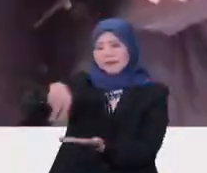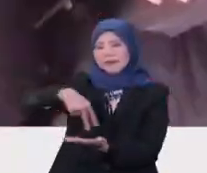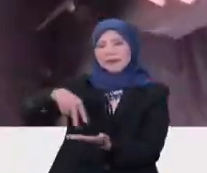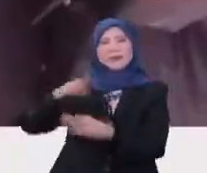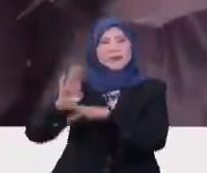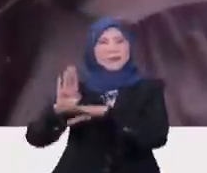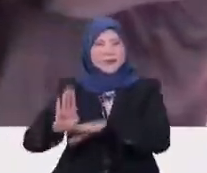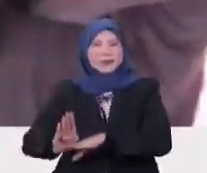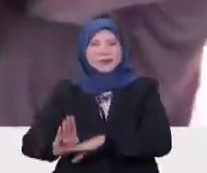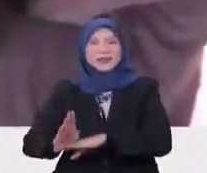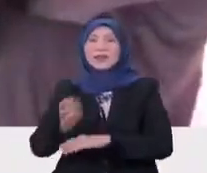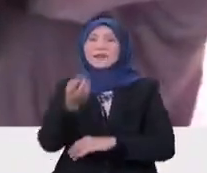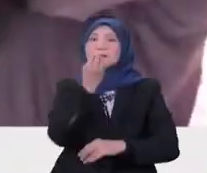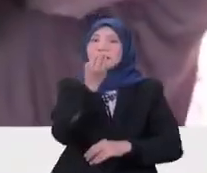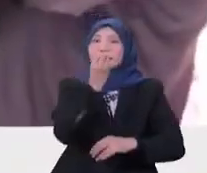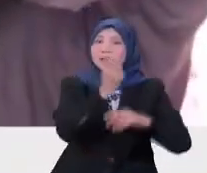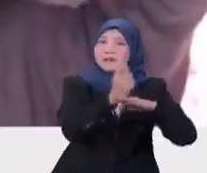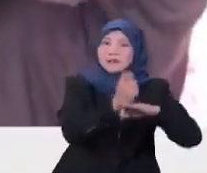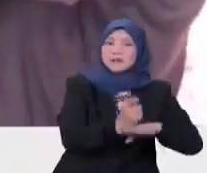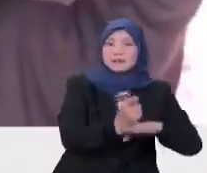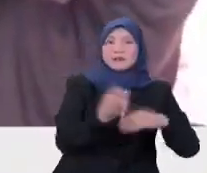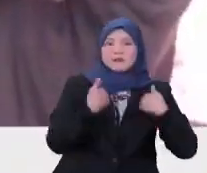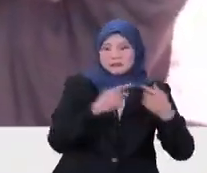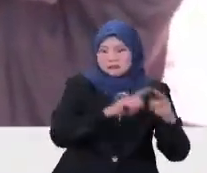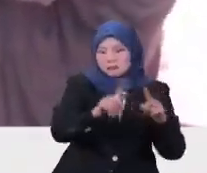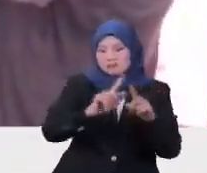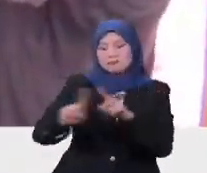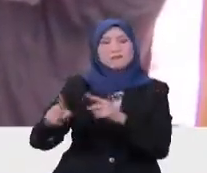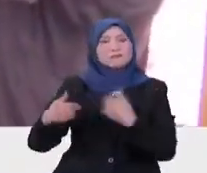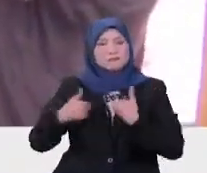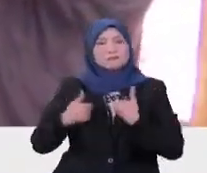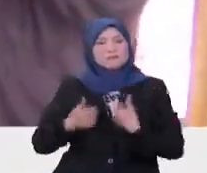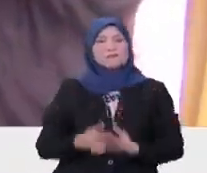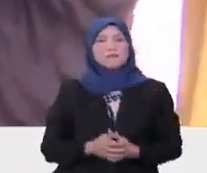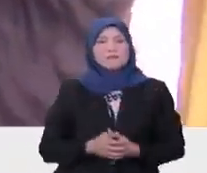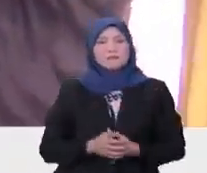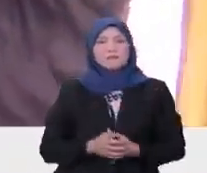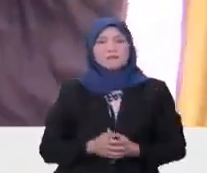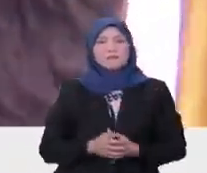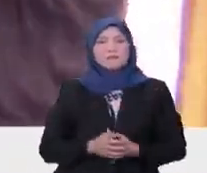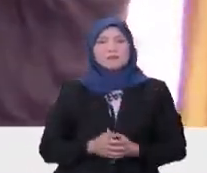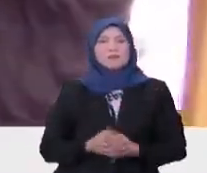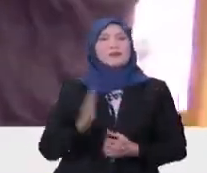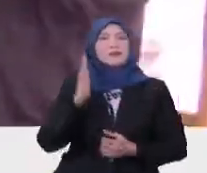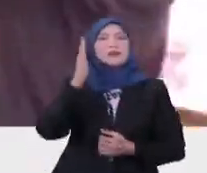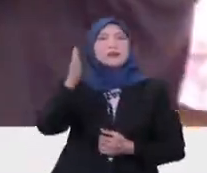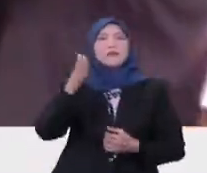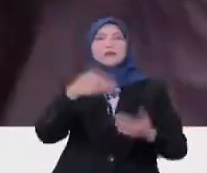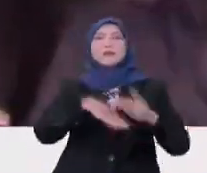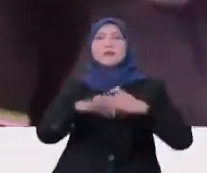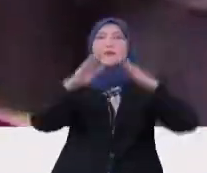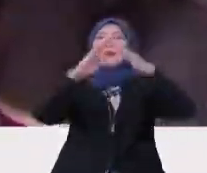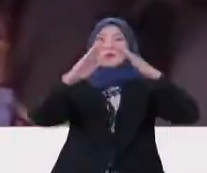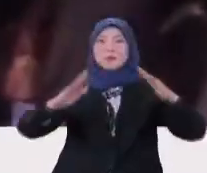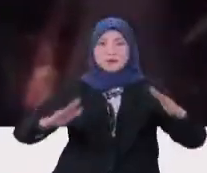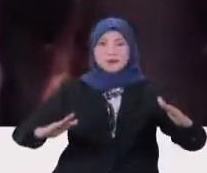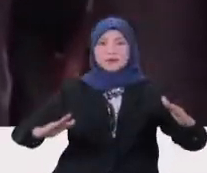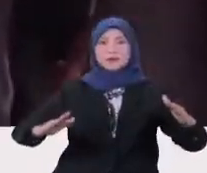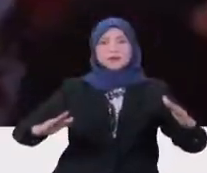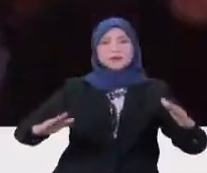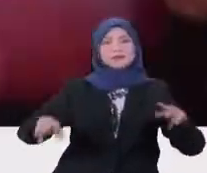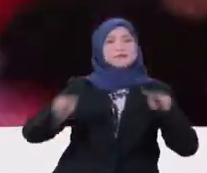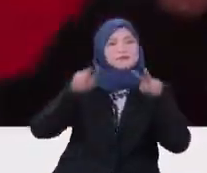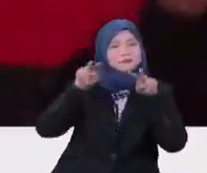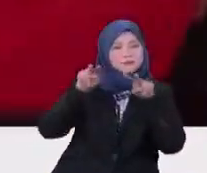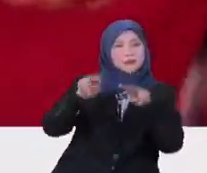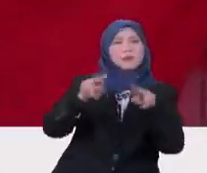kebudayaan dan juga makanan tradisional. Dan mereka juga selepas itu akan masuk ke rumah ini dan mereka